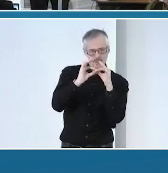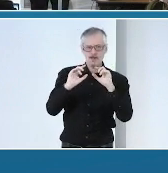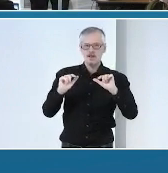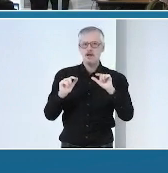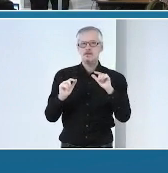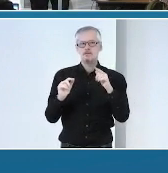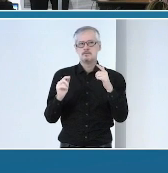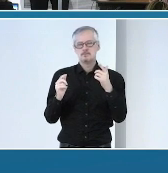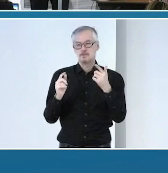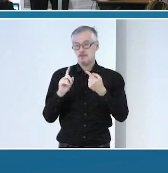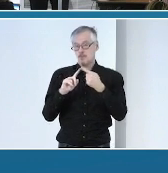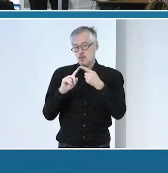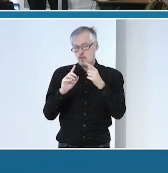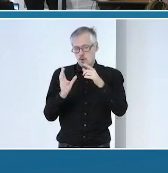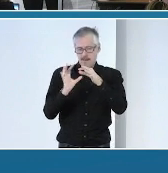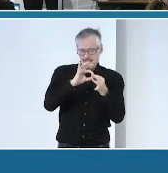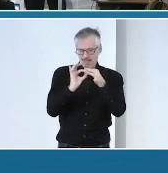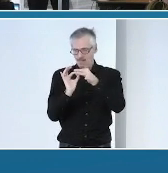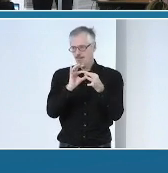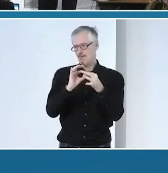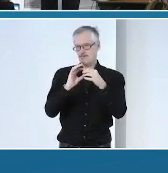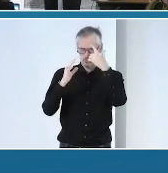anatomiques, mais il y a un chevauchement. Et donc,